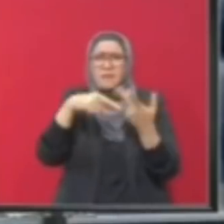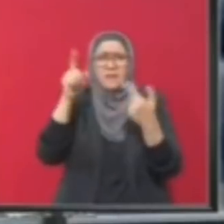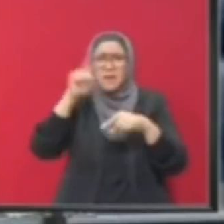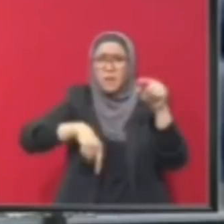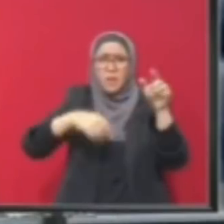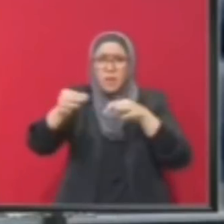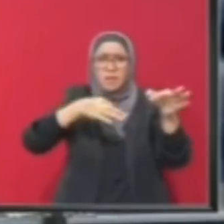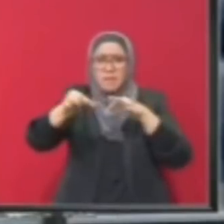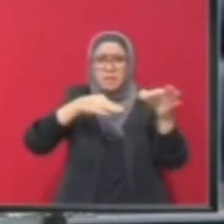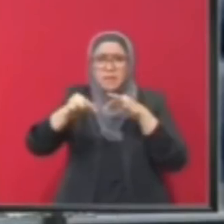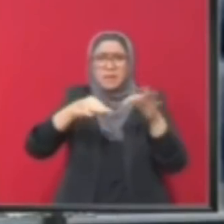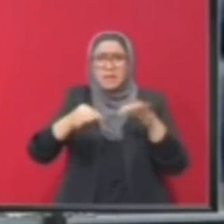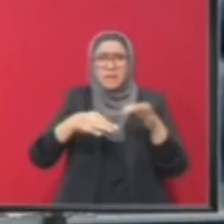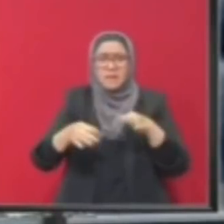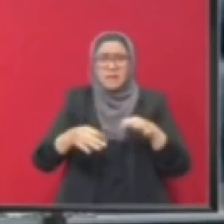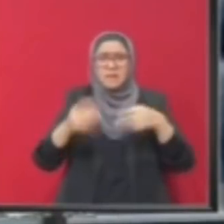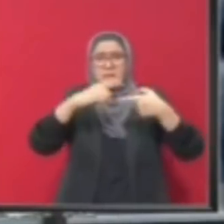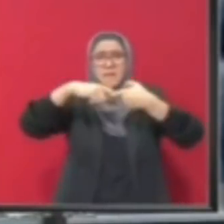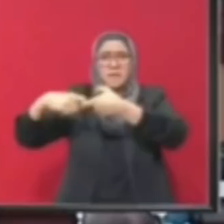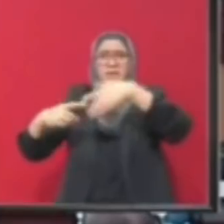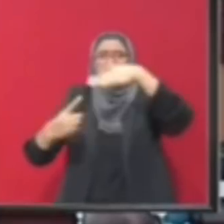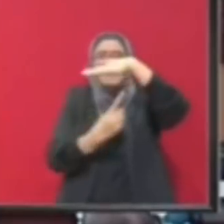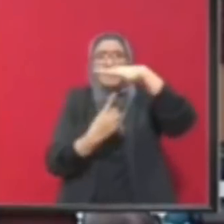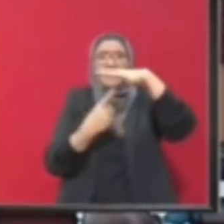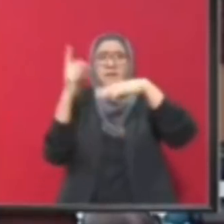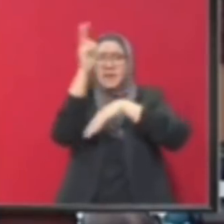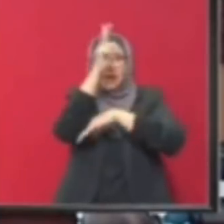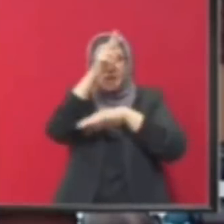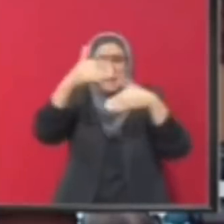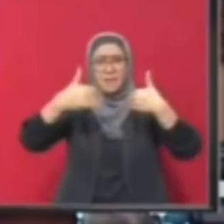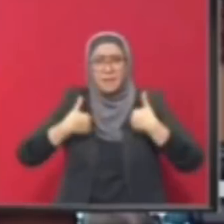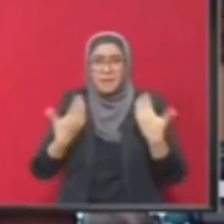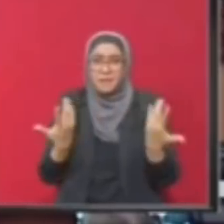menerangkan perkara-perkara tentang dasar kerajaan yang ada?